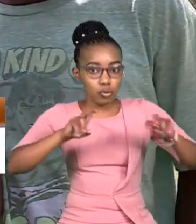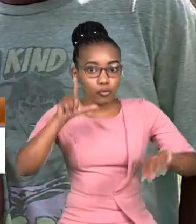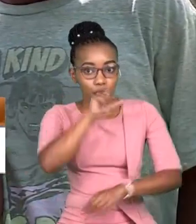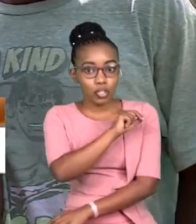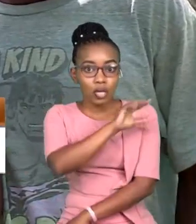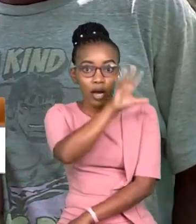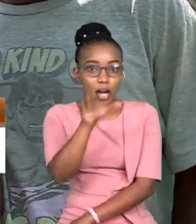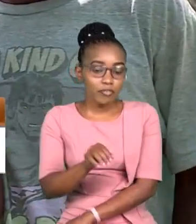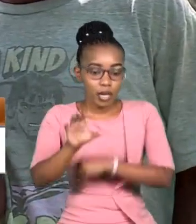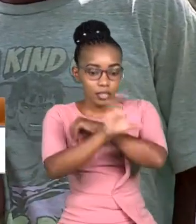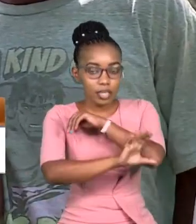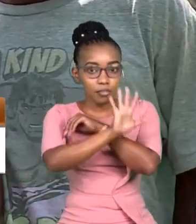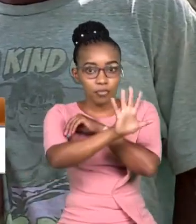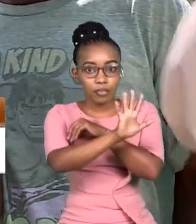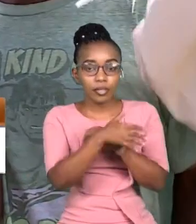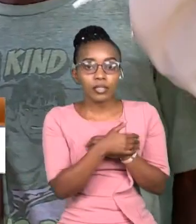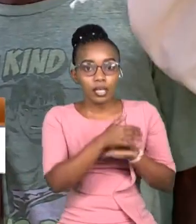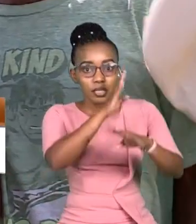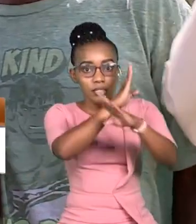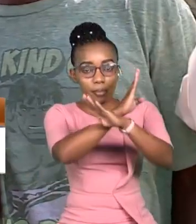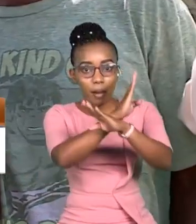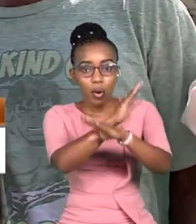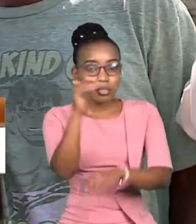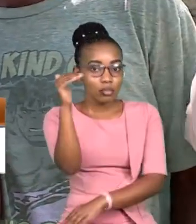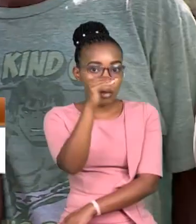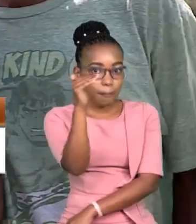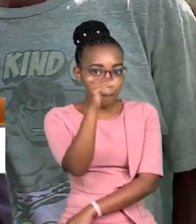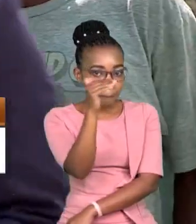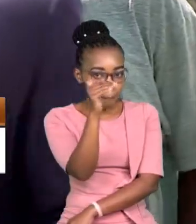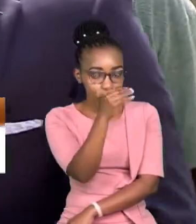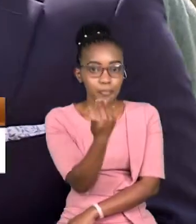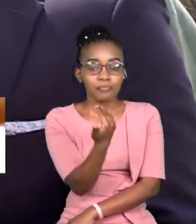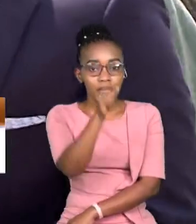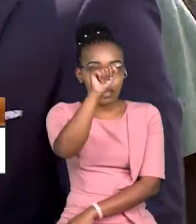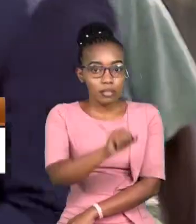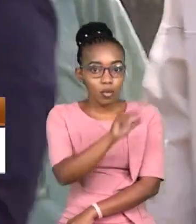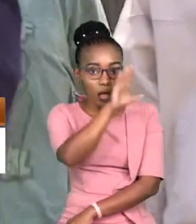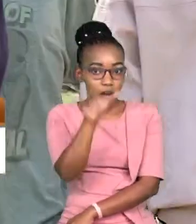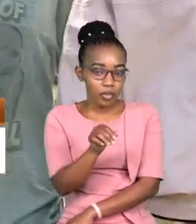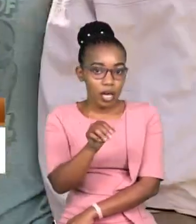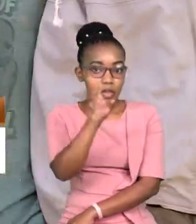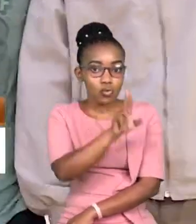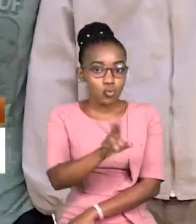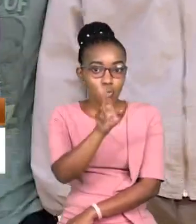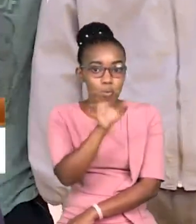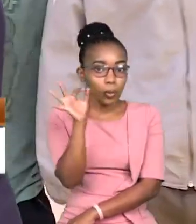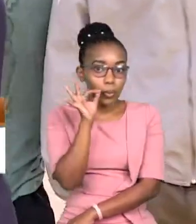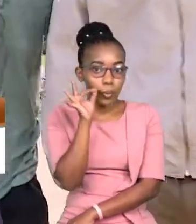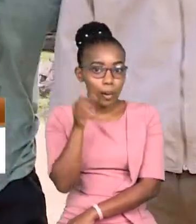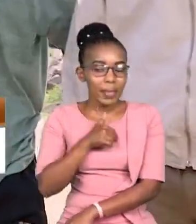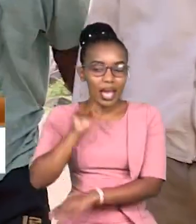yameshahalalisha bangi ikiwemo Zambia, Zimbabwe na hata Afrika Kusini. So ningependa kuuliza watu kuhusu kuhalalishwa kwa